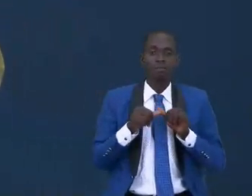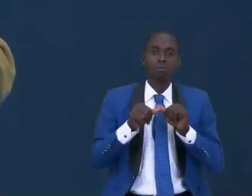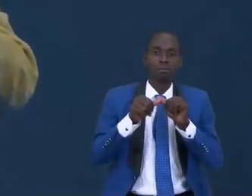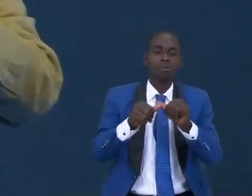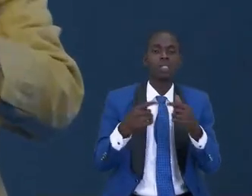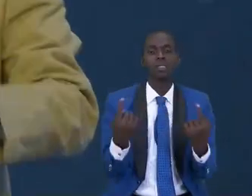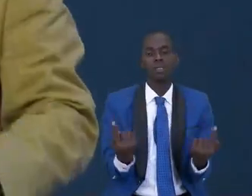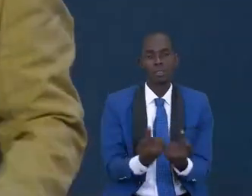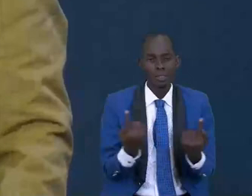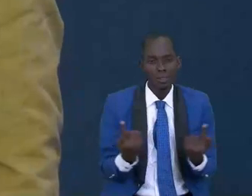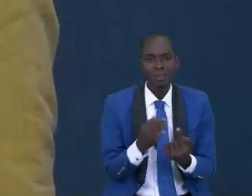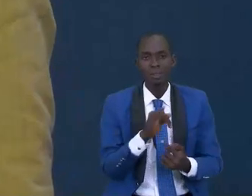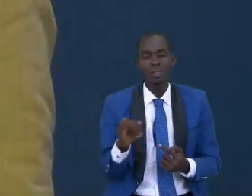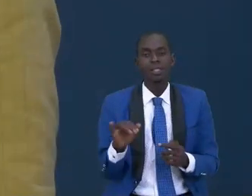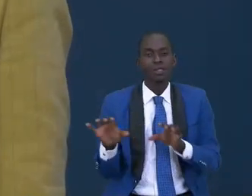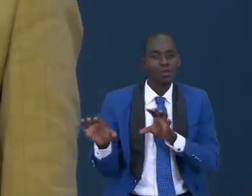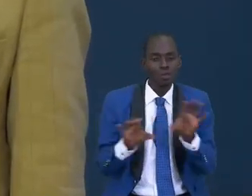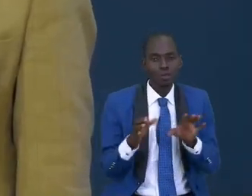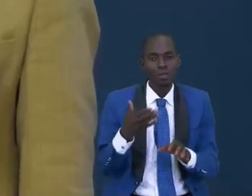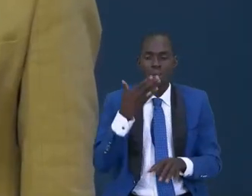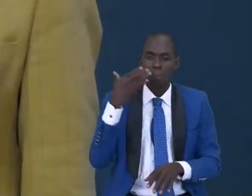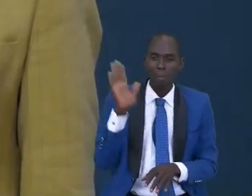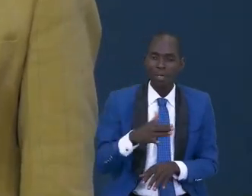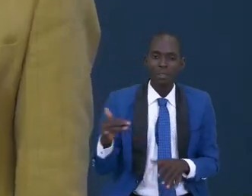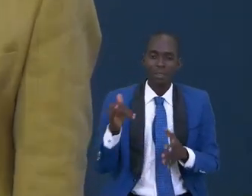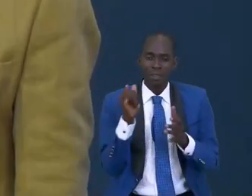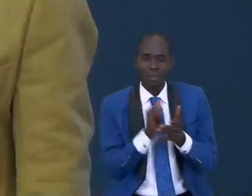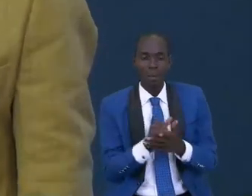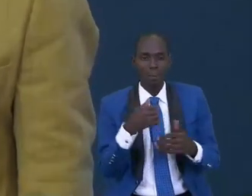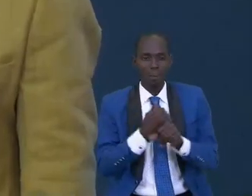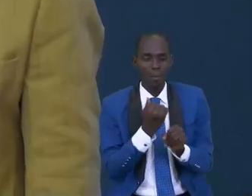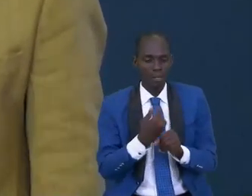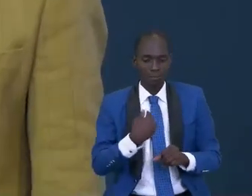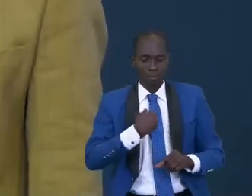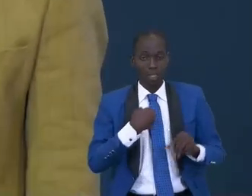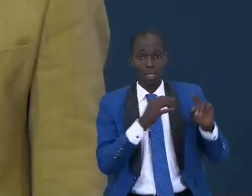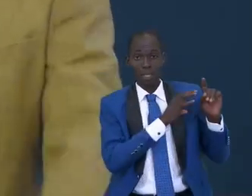tu continues de faire les choses qui m'ont,